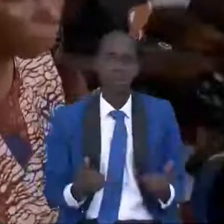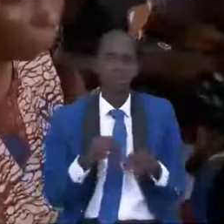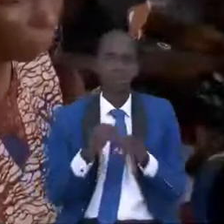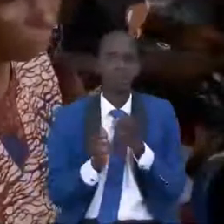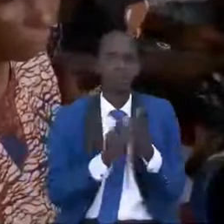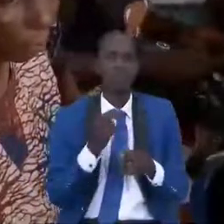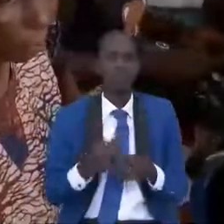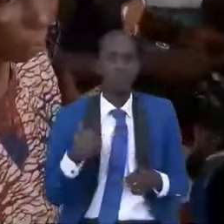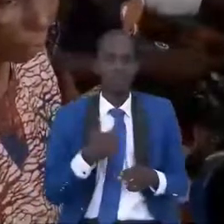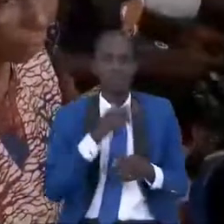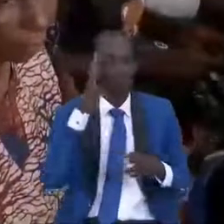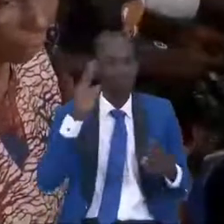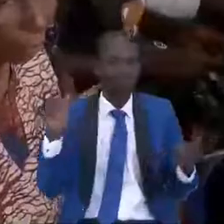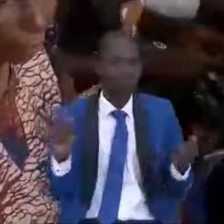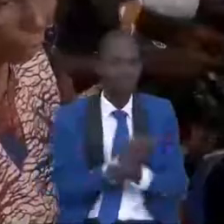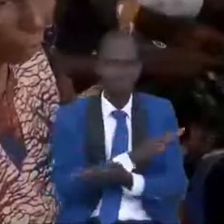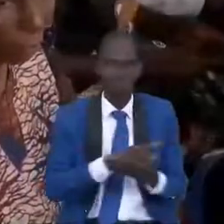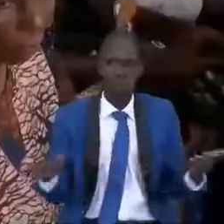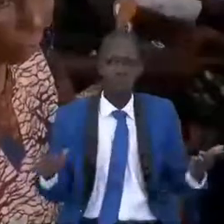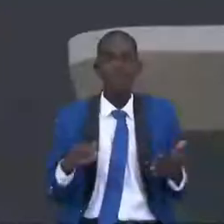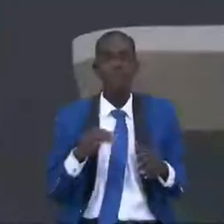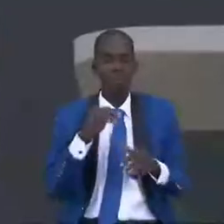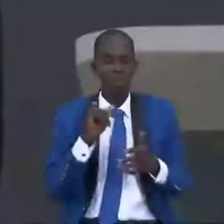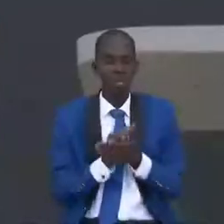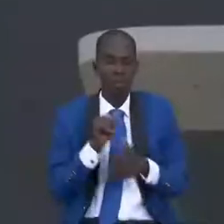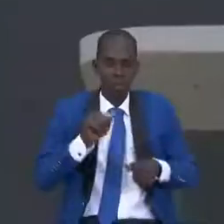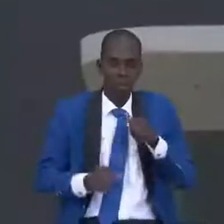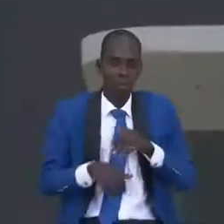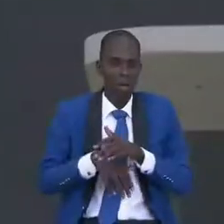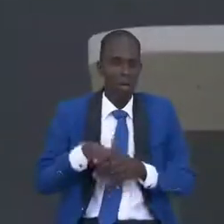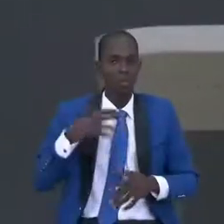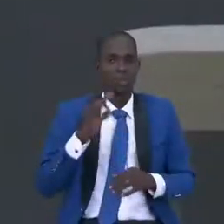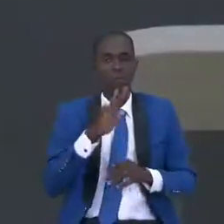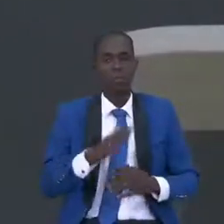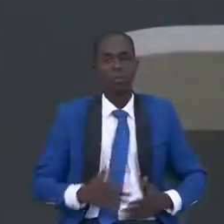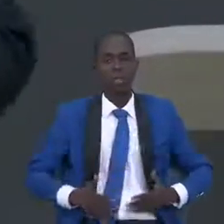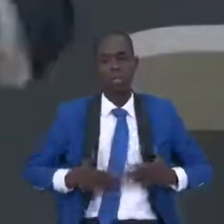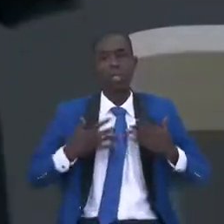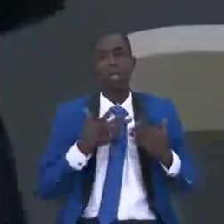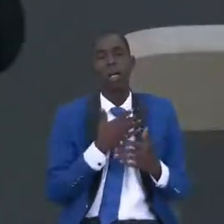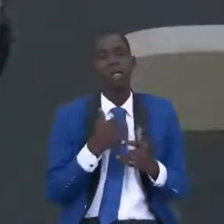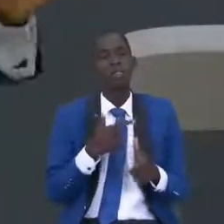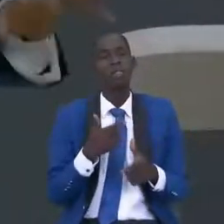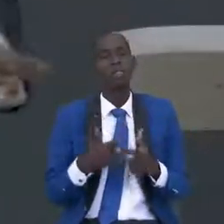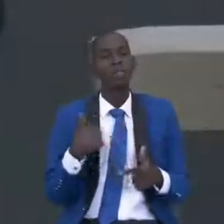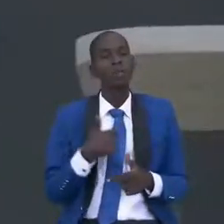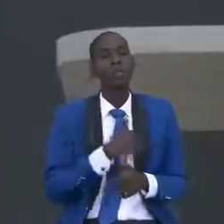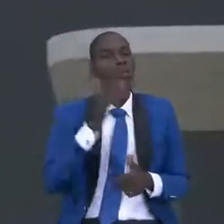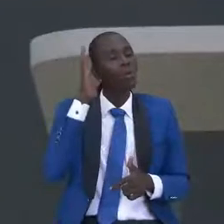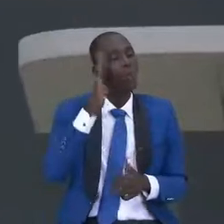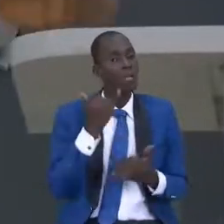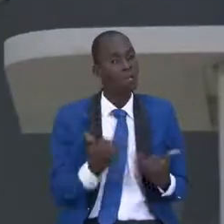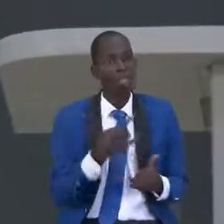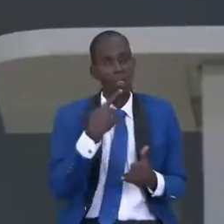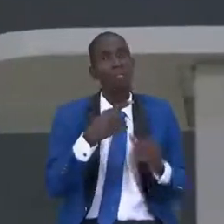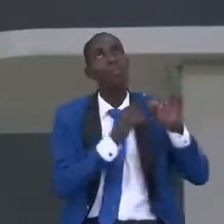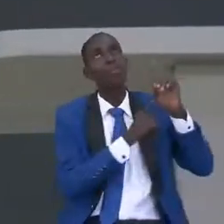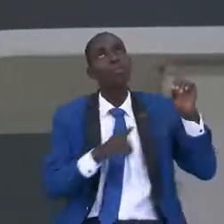Nous allons détruire cela de ta vie, l'incrédulité, et nous pourrons dire, oui Seigneur, je